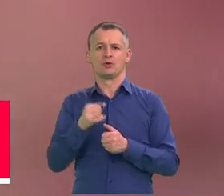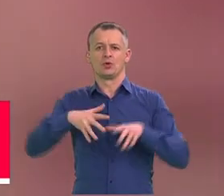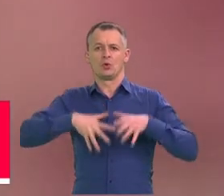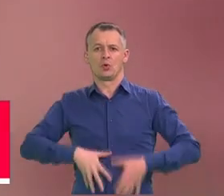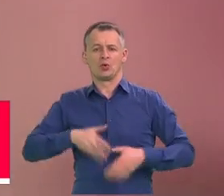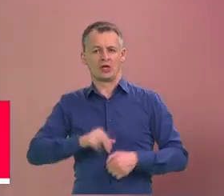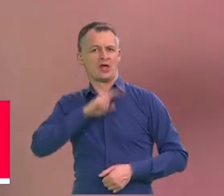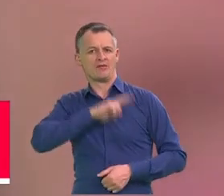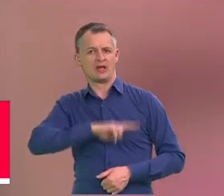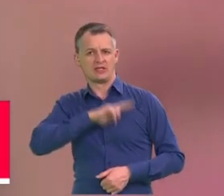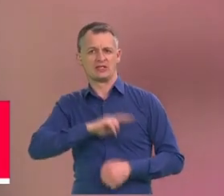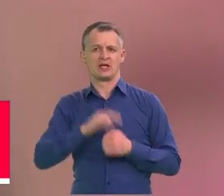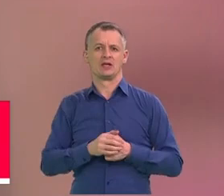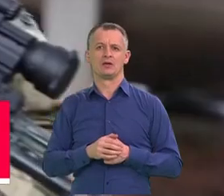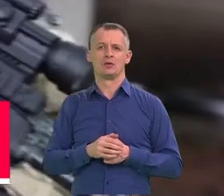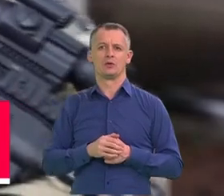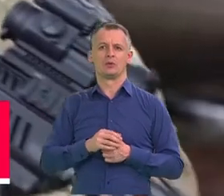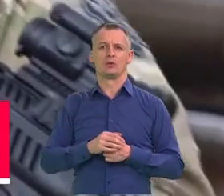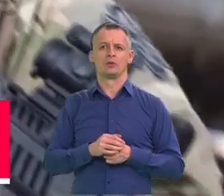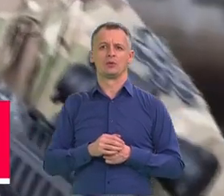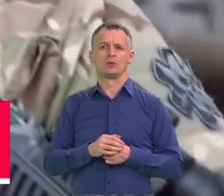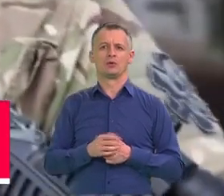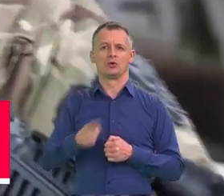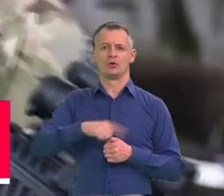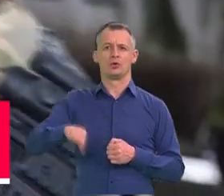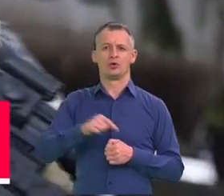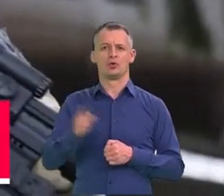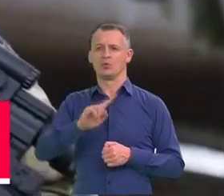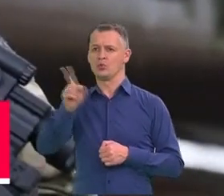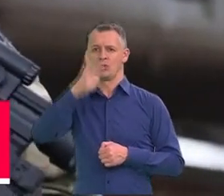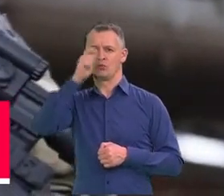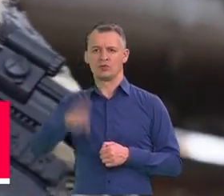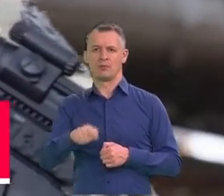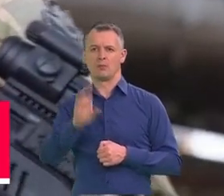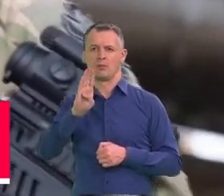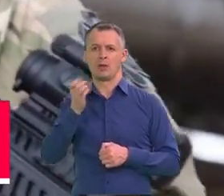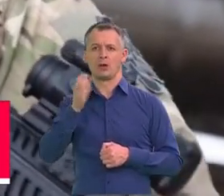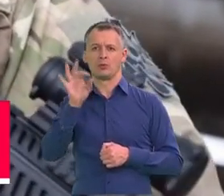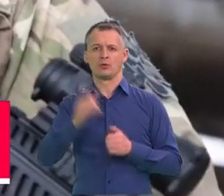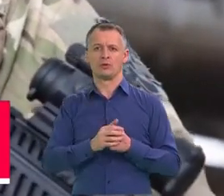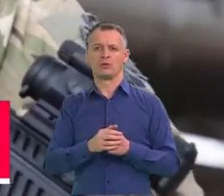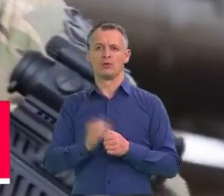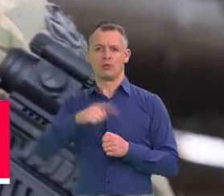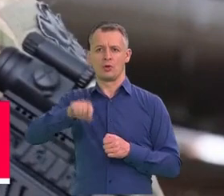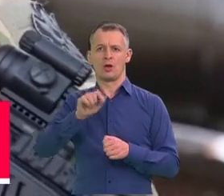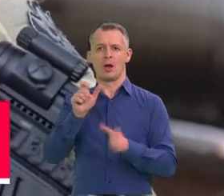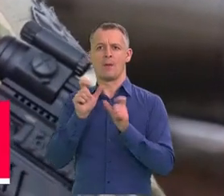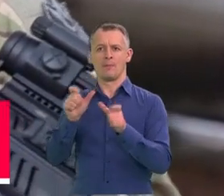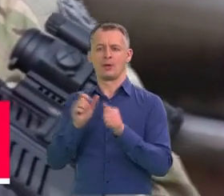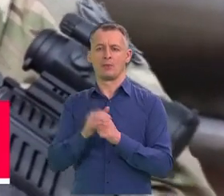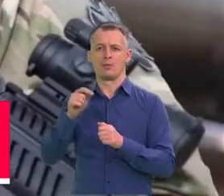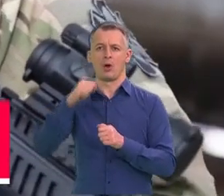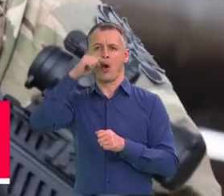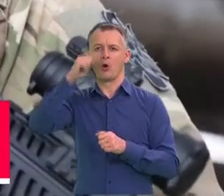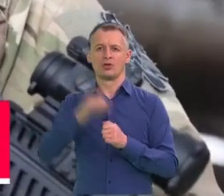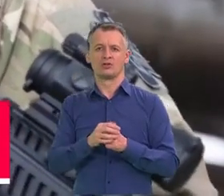Ворог давить. Бахмут здати не буде. Будем останню.